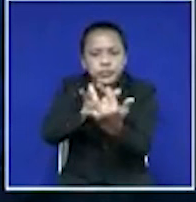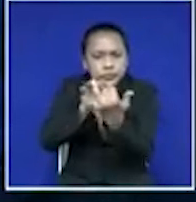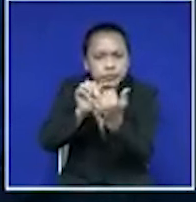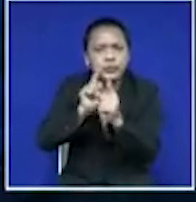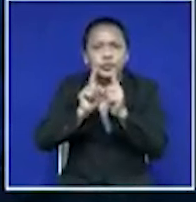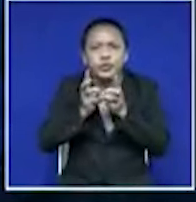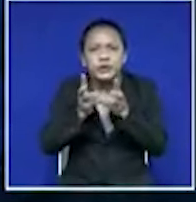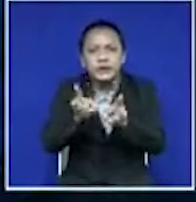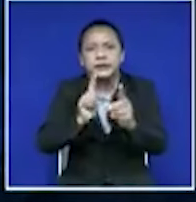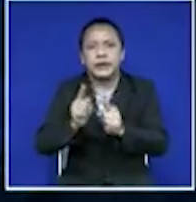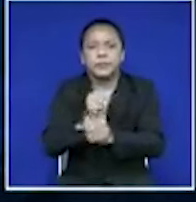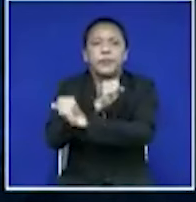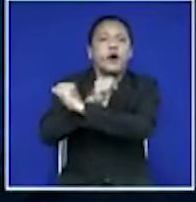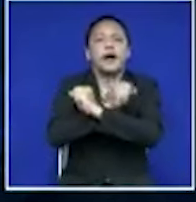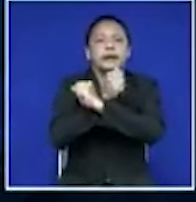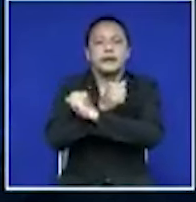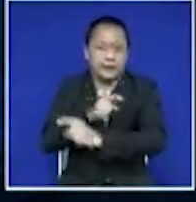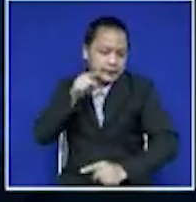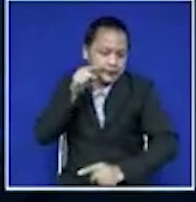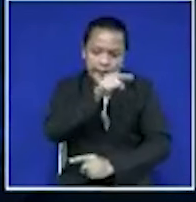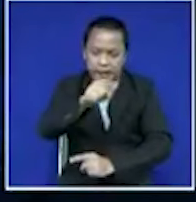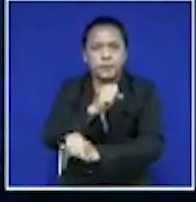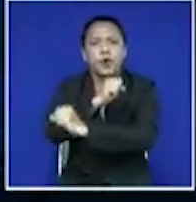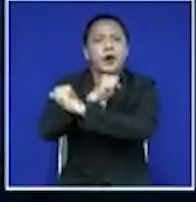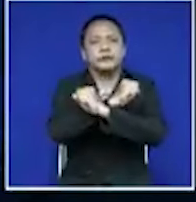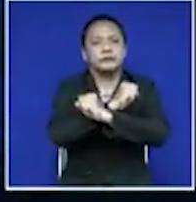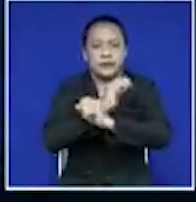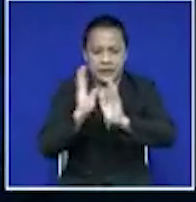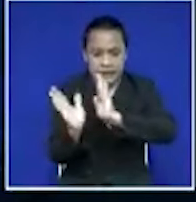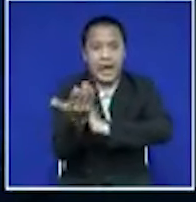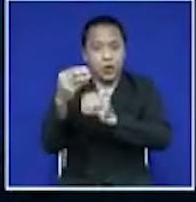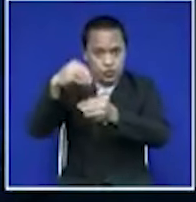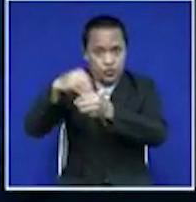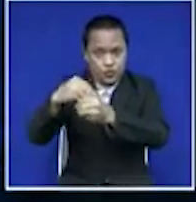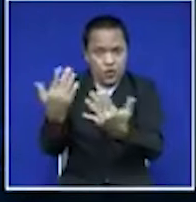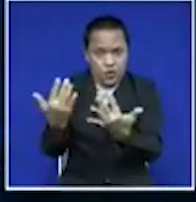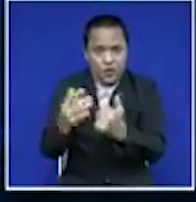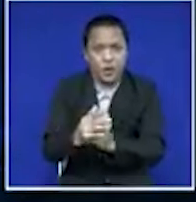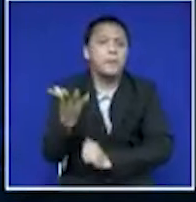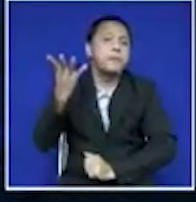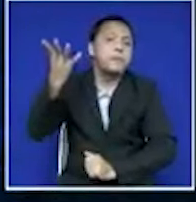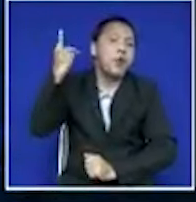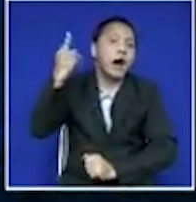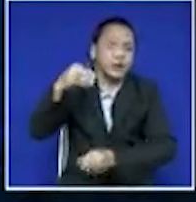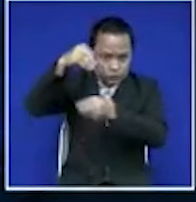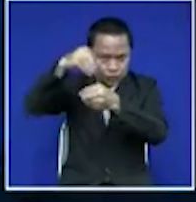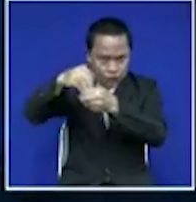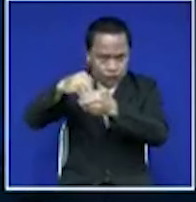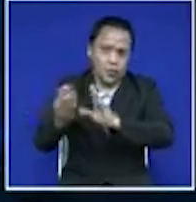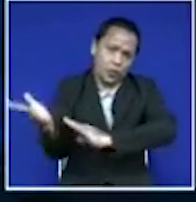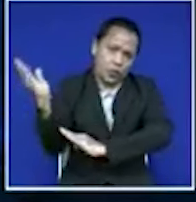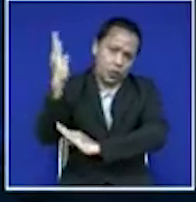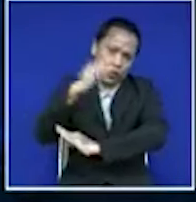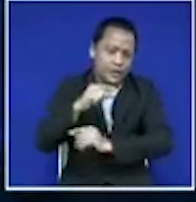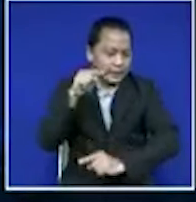ครับมาตรการต่างๆท่านได้สั่งการและกำชับไปด้วยนะครับเช้านี้ท่านก็อยู่กับเราตรงนี้ก็เมื่อวานวันก่อนก็อยู่กันตลอดนะครับเพื่อที่